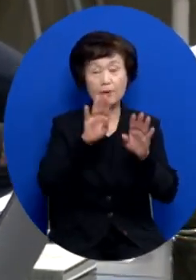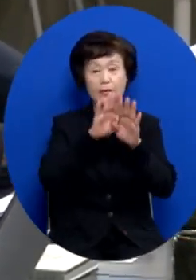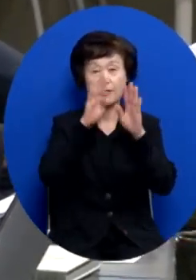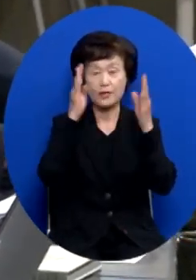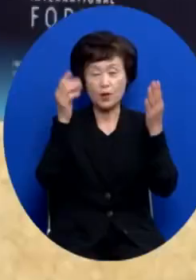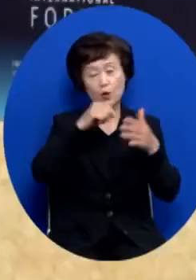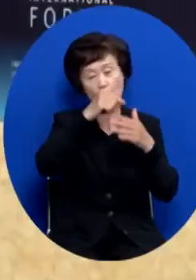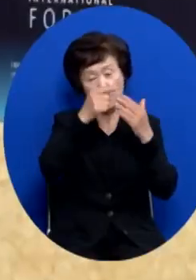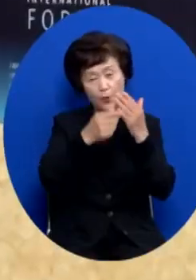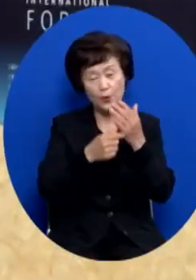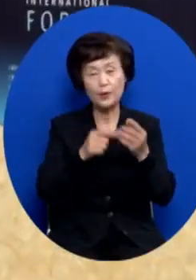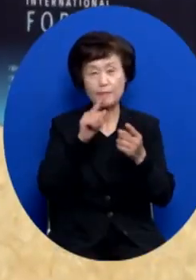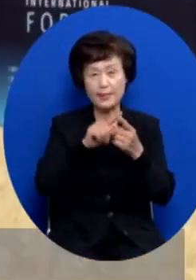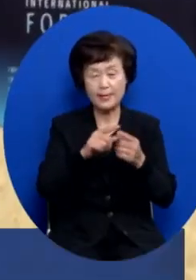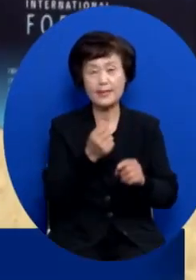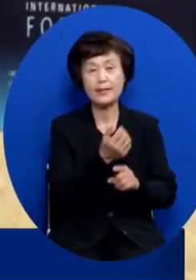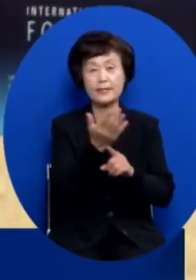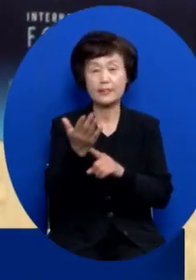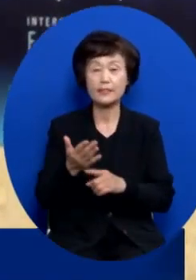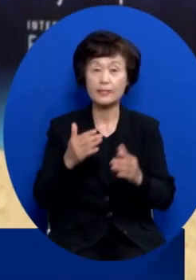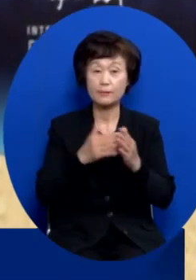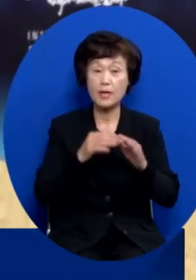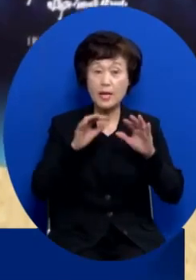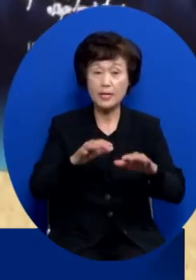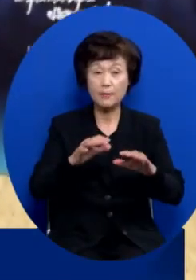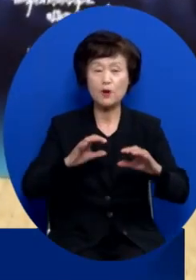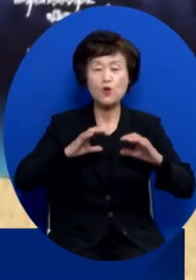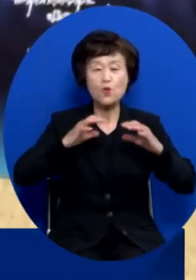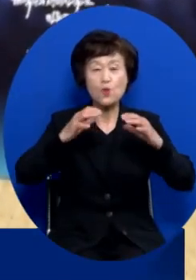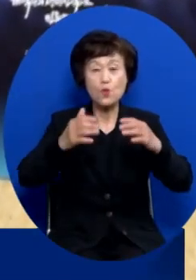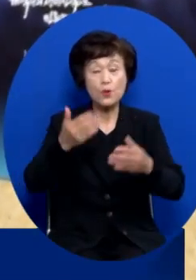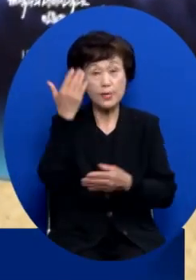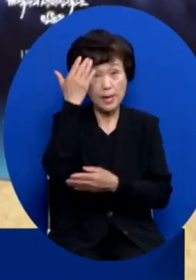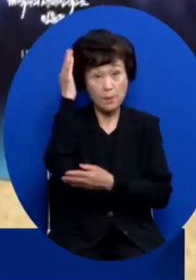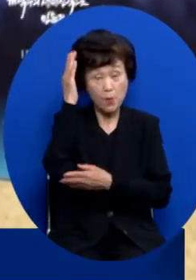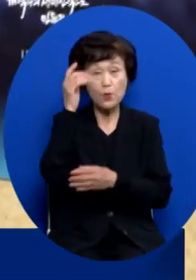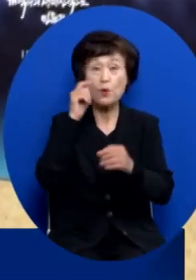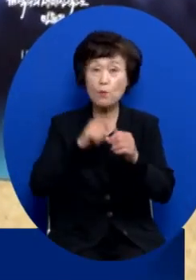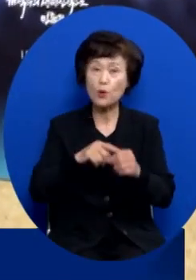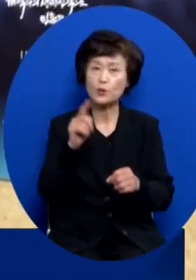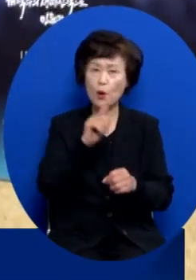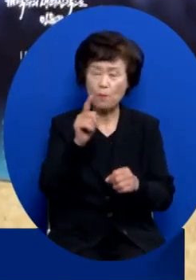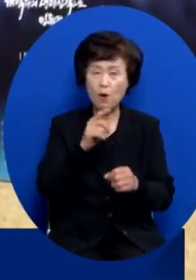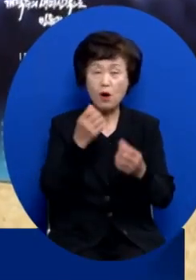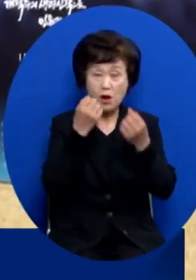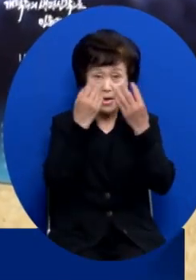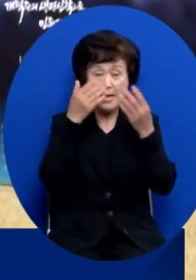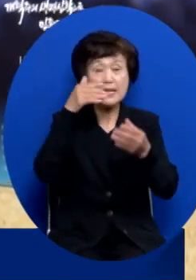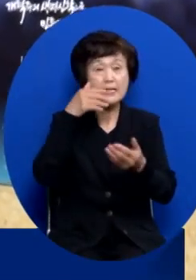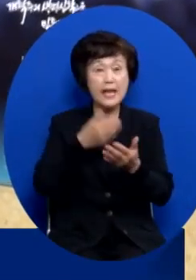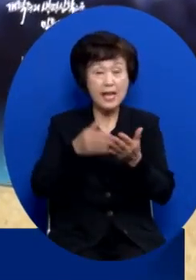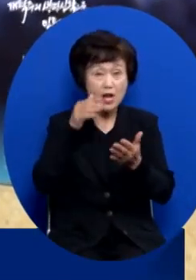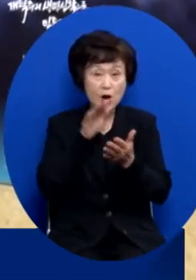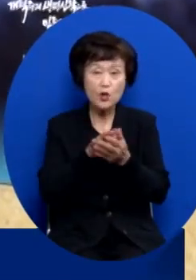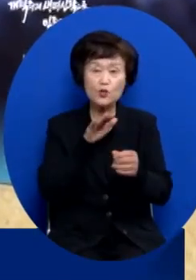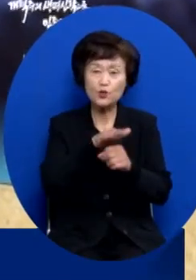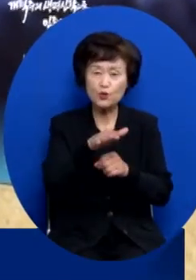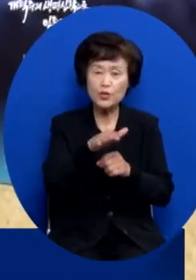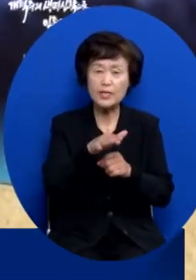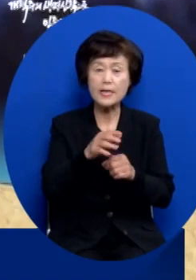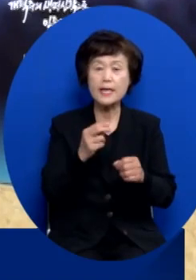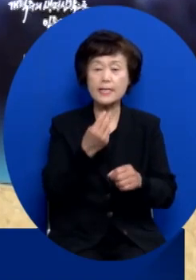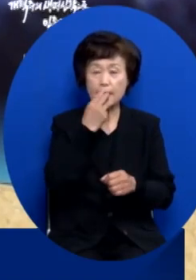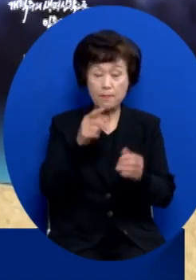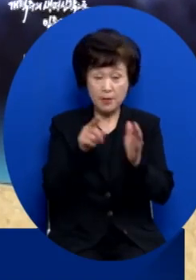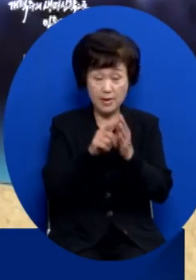전했습니다. 이번 국제포럼의 목적은 한마디로 개혁주의 생명신학을 세계화시키는 데